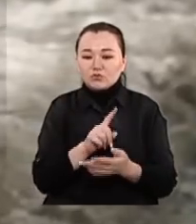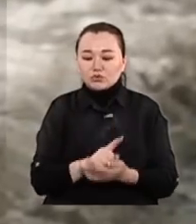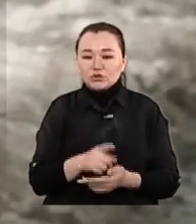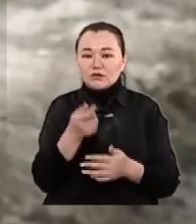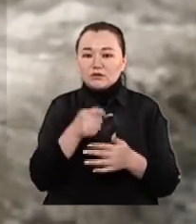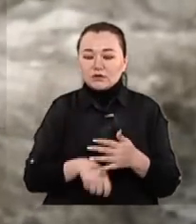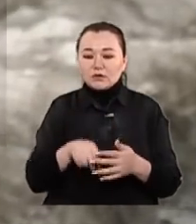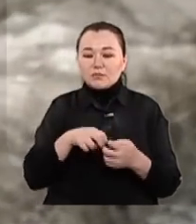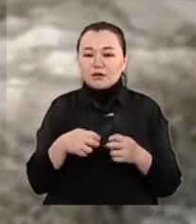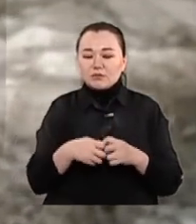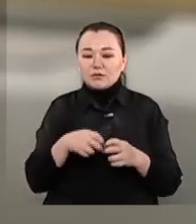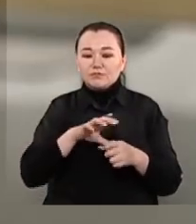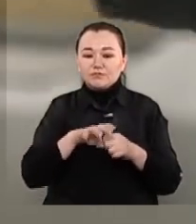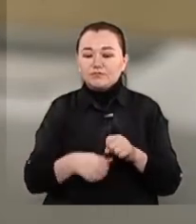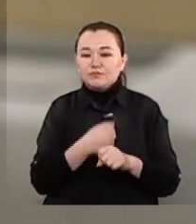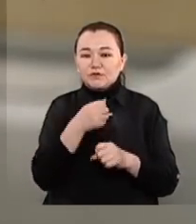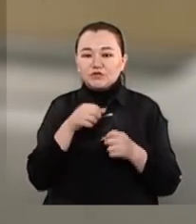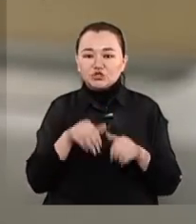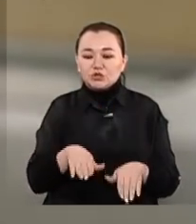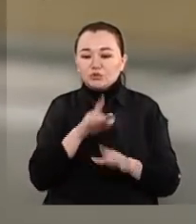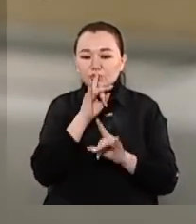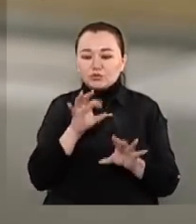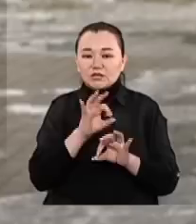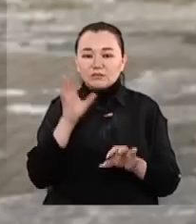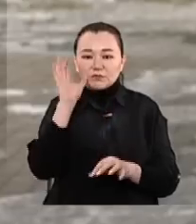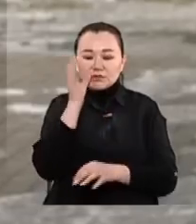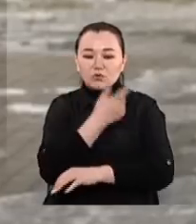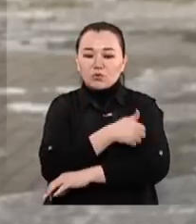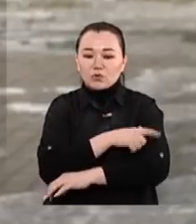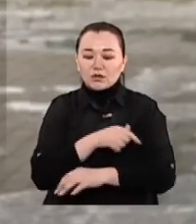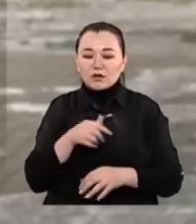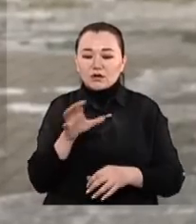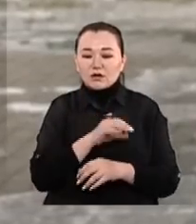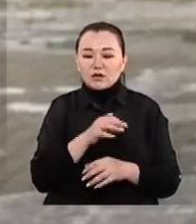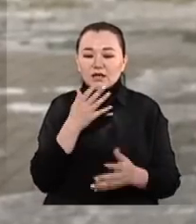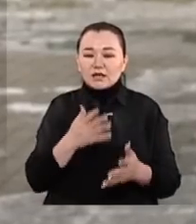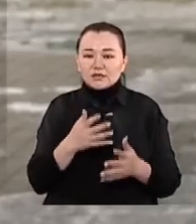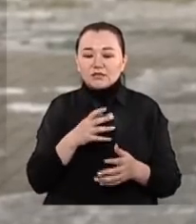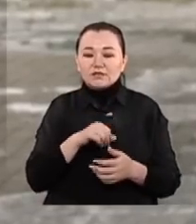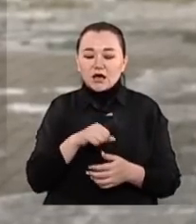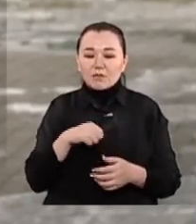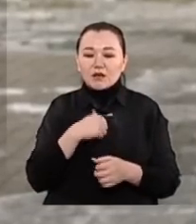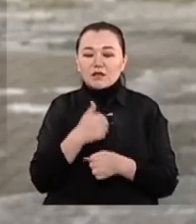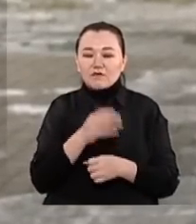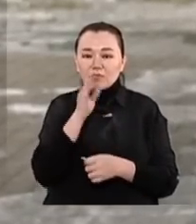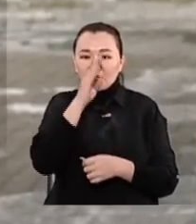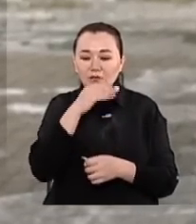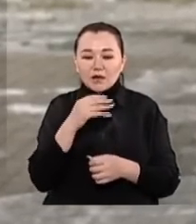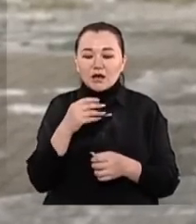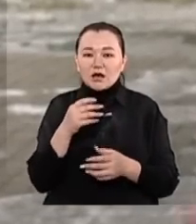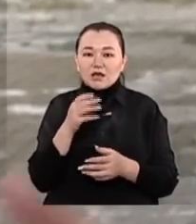желіні бұғаттау мәселені түп тамырмен шешпейді дейді психологтар. Негізі түптің түбіне келген кезде атананың баламен